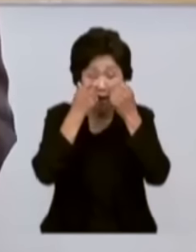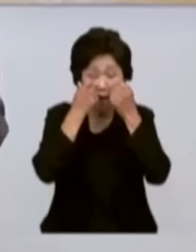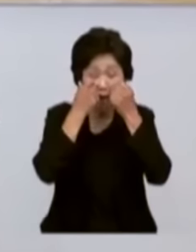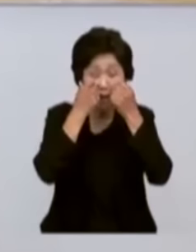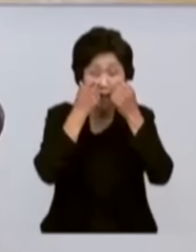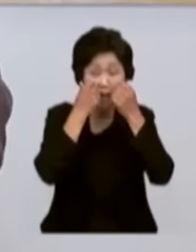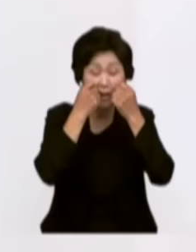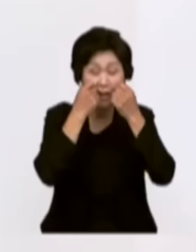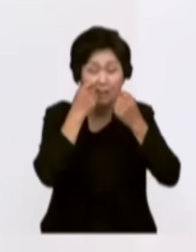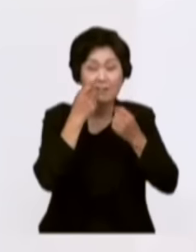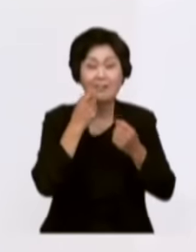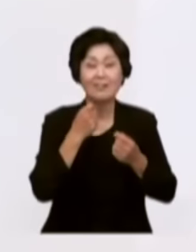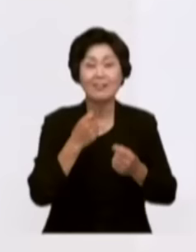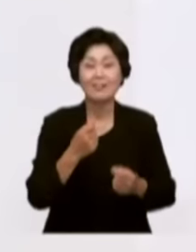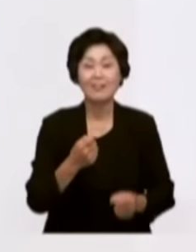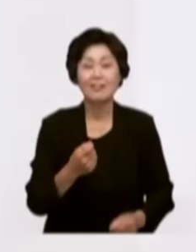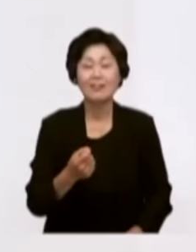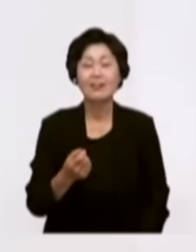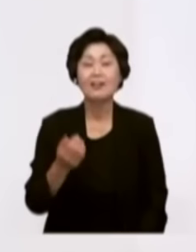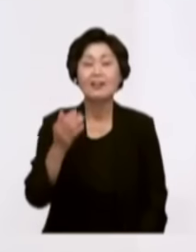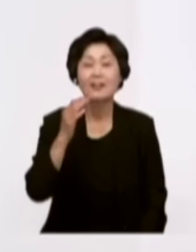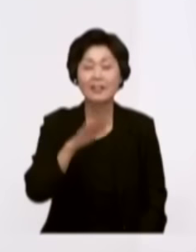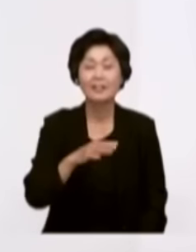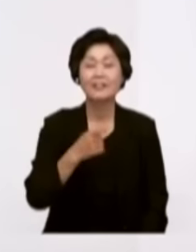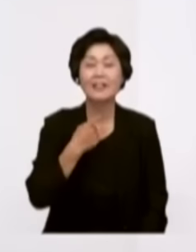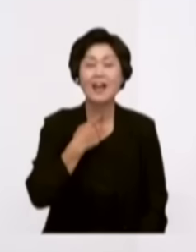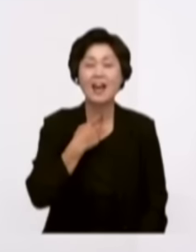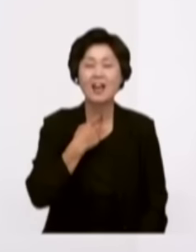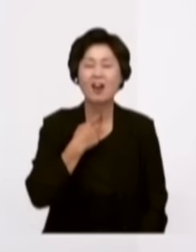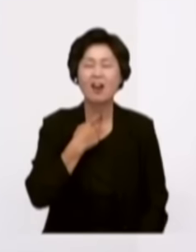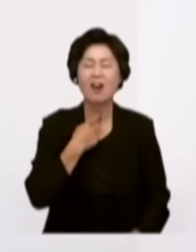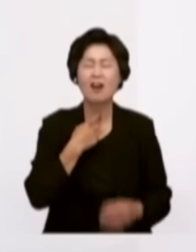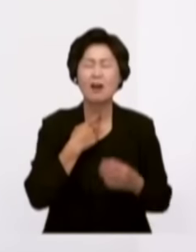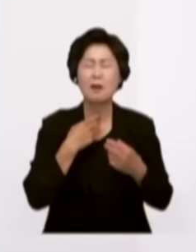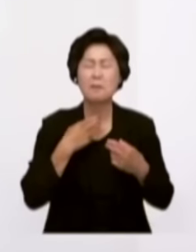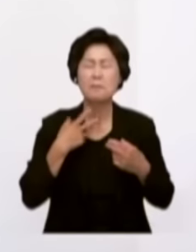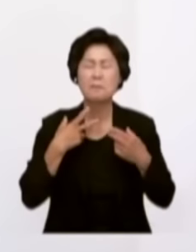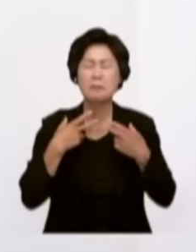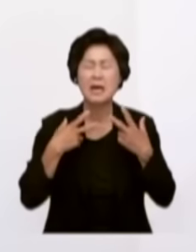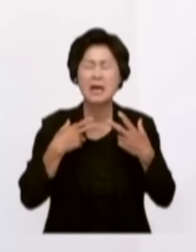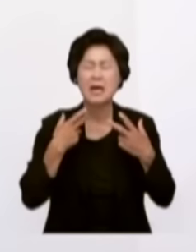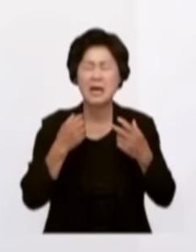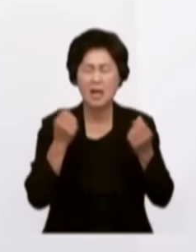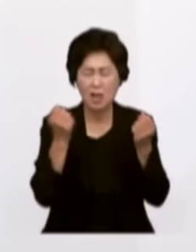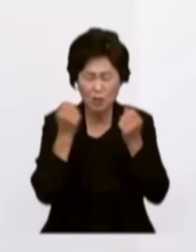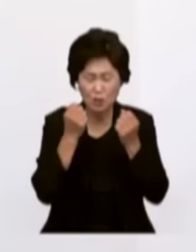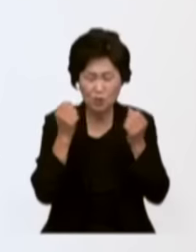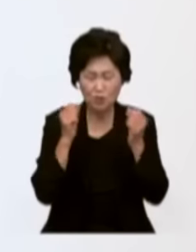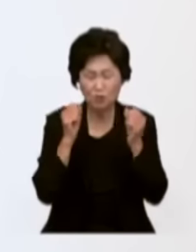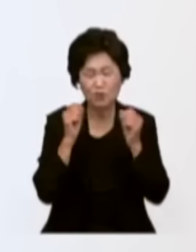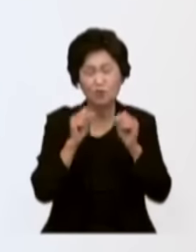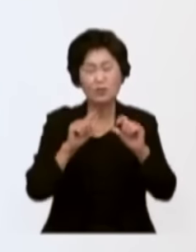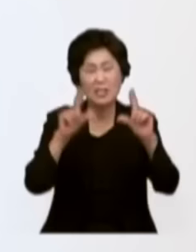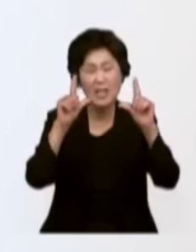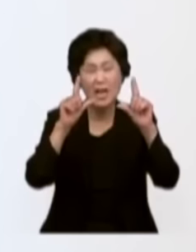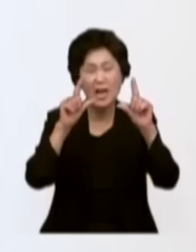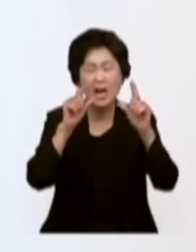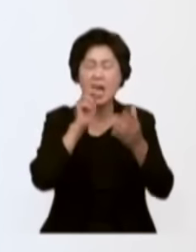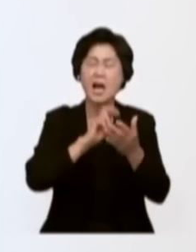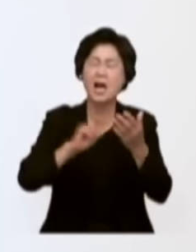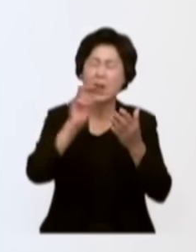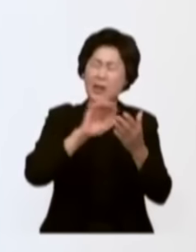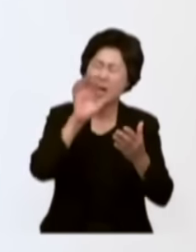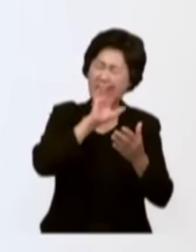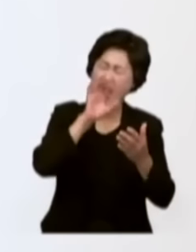힘들어서. 그런데 아니 진짜 피해? 이게 득음을 한 게 아니라 성대가 다 추운데 하도 추운 데서 막 해가지고 망가진 거지. 망가져가지고